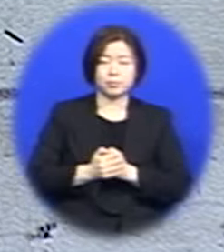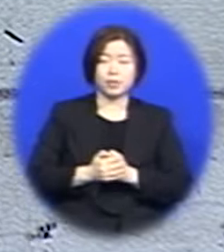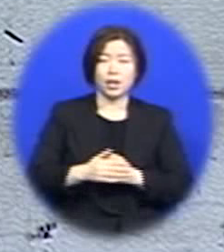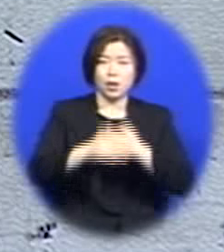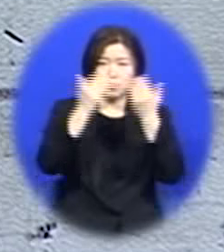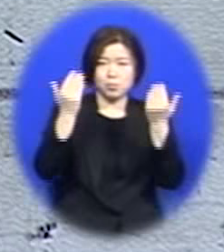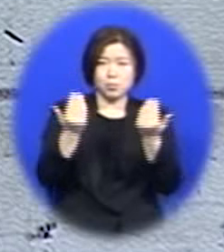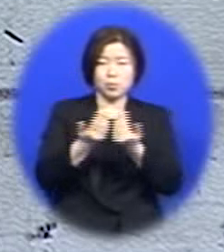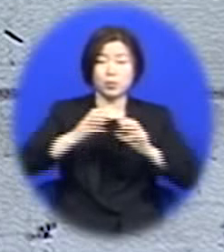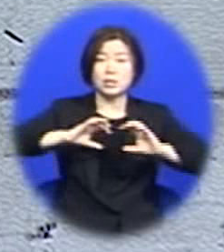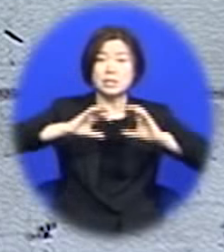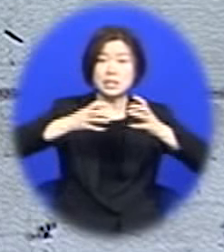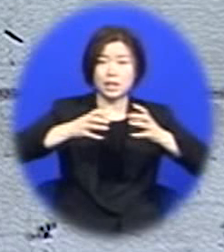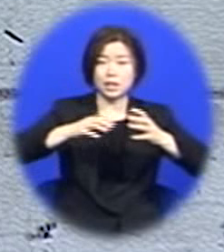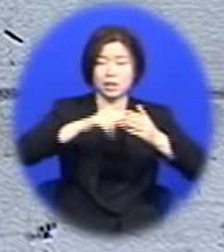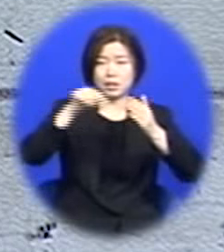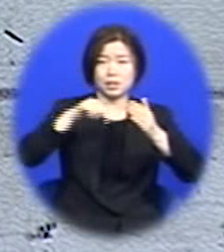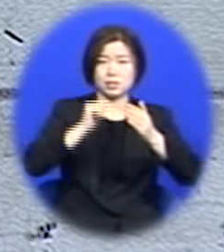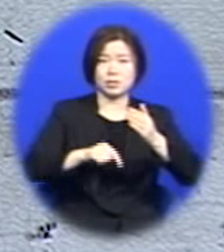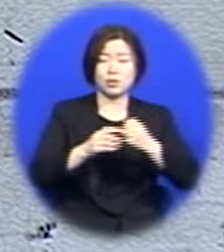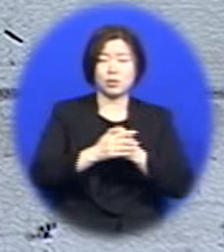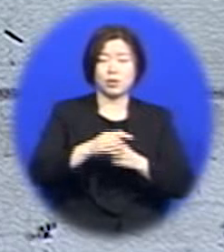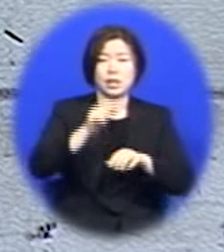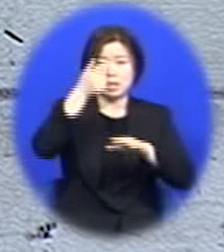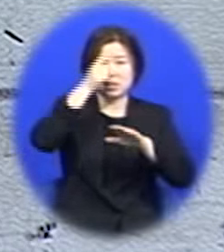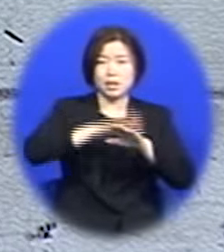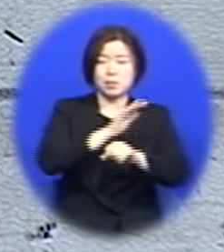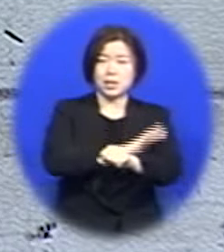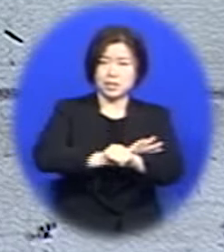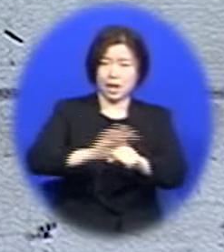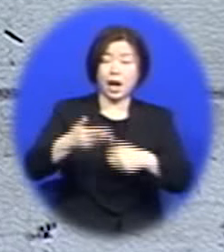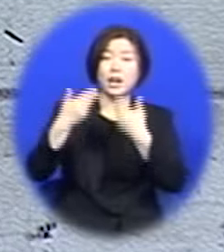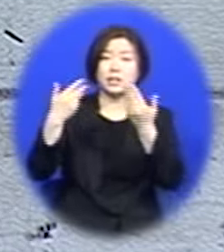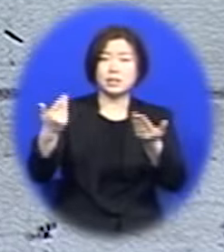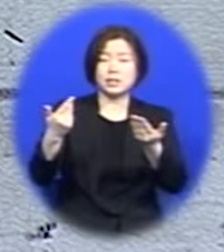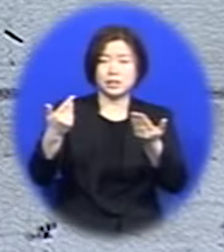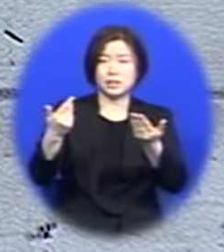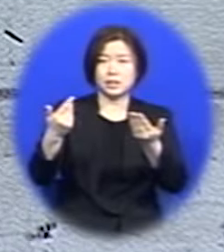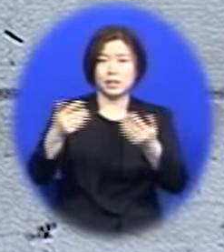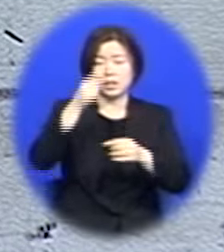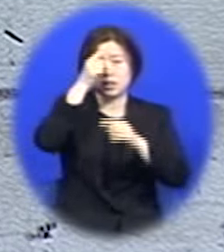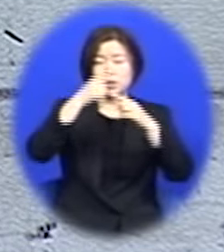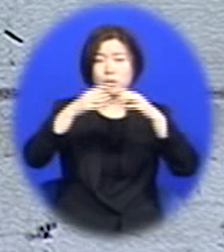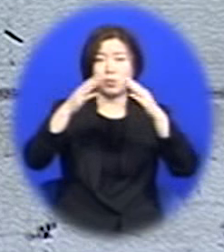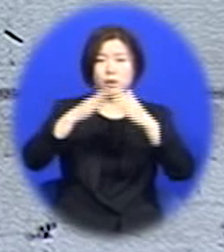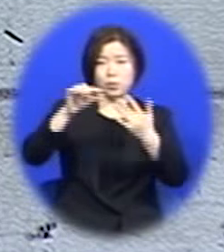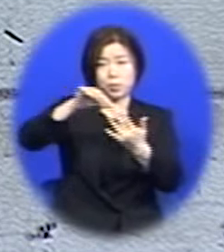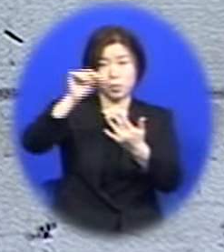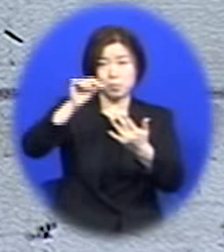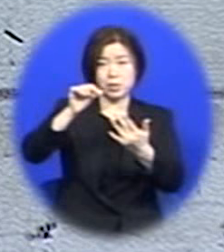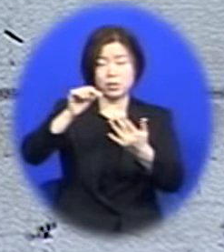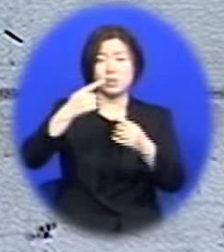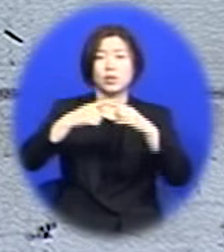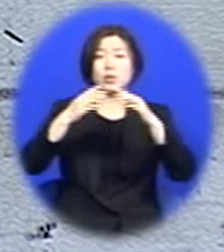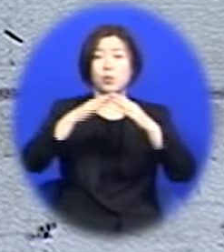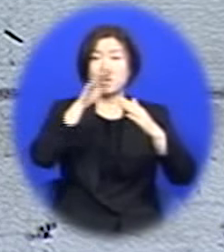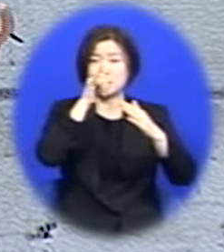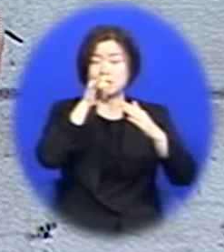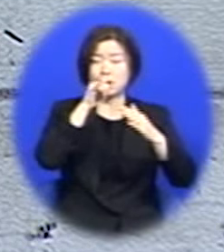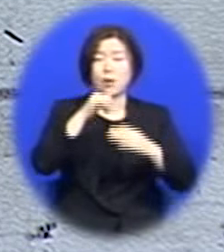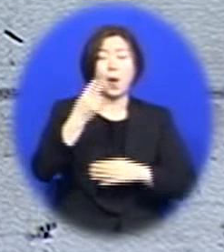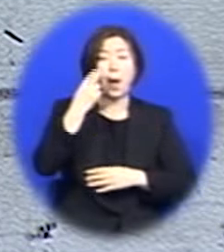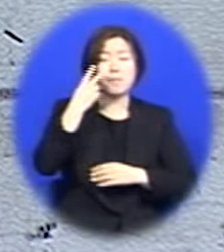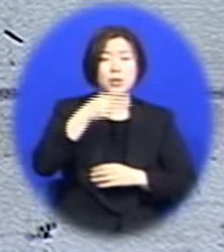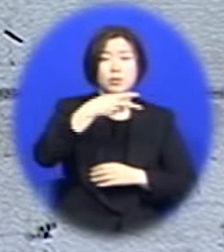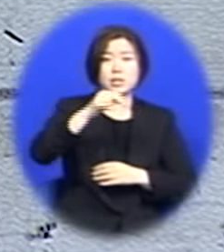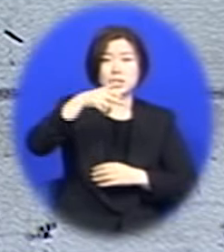전 세계에서 예배를 가장 잘 드리는 교회로 손꼽히는 교회가 있습니다. 미국 시카고의 윌로우